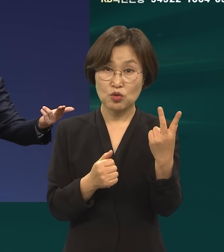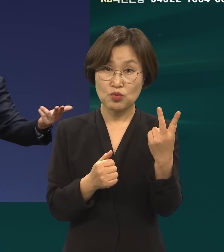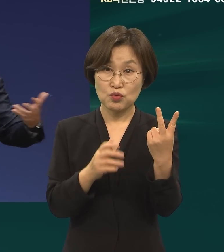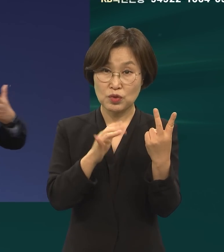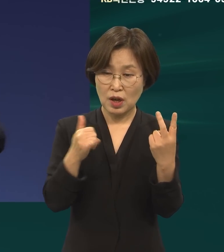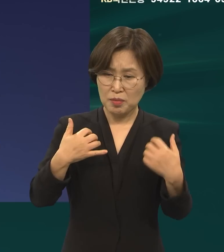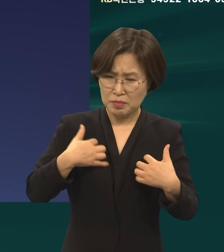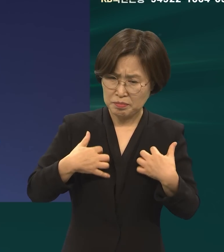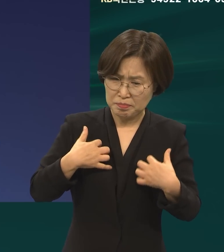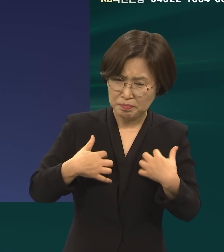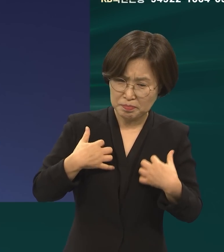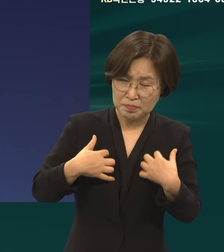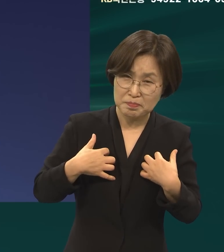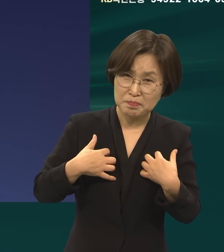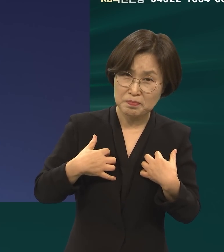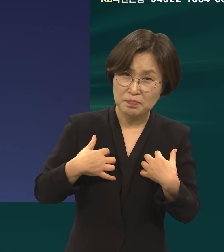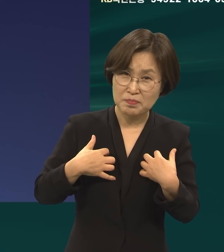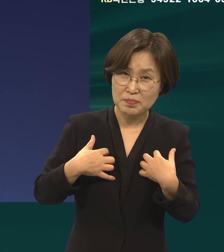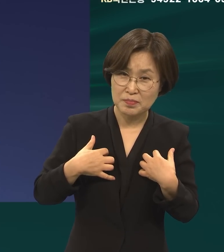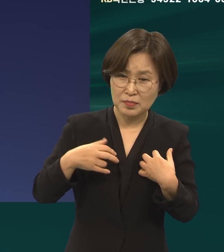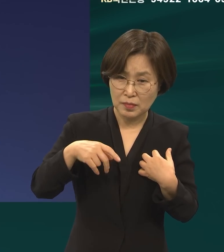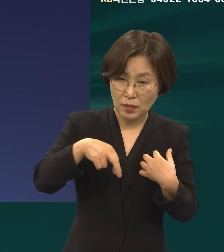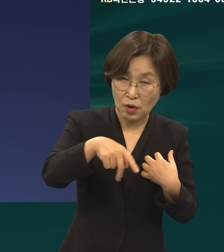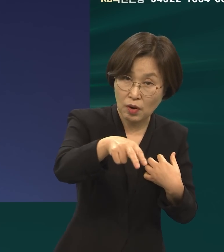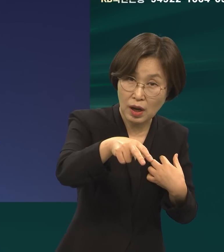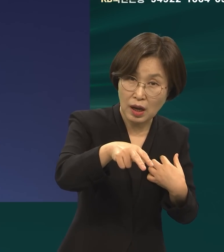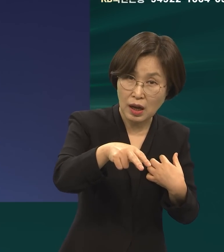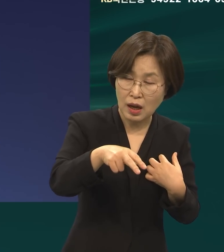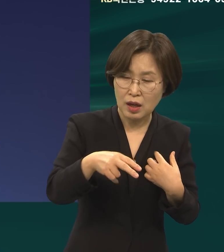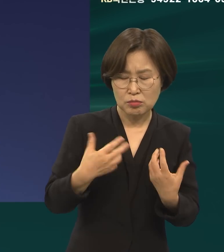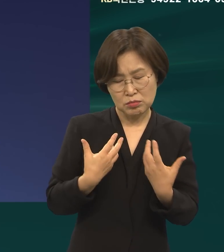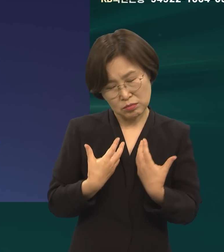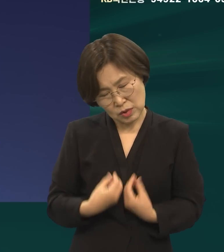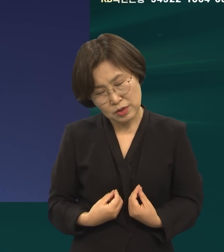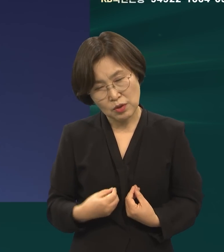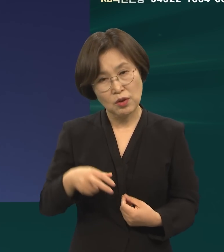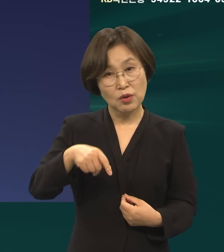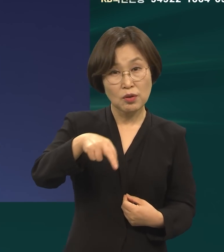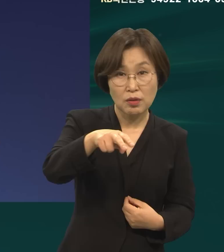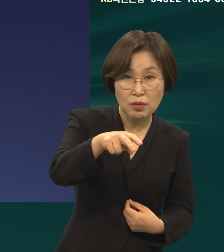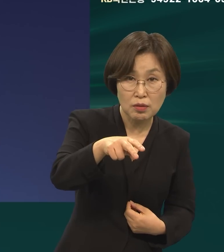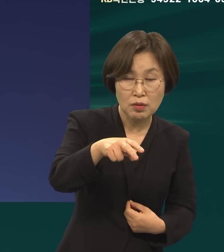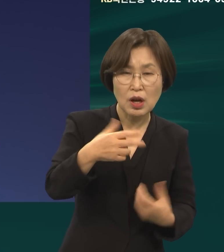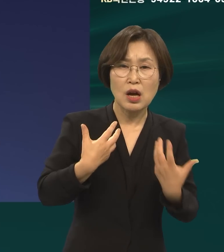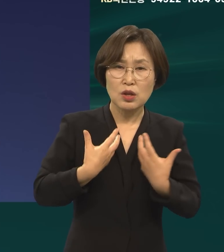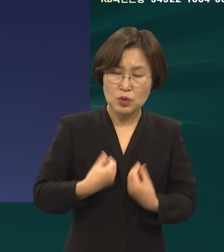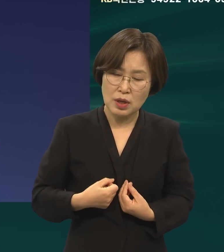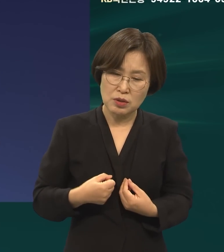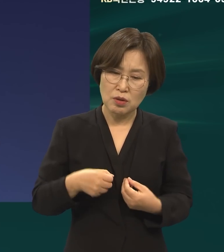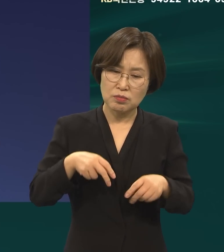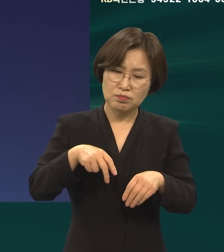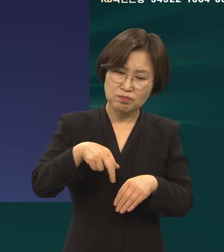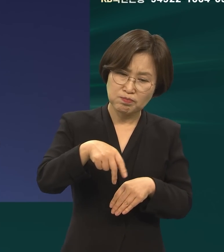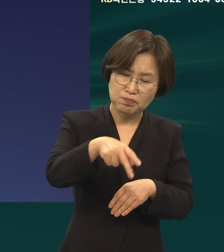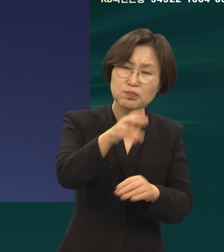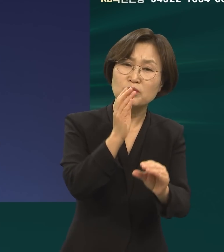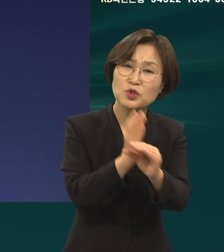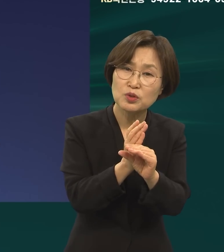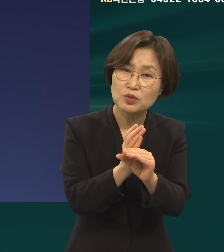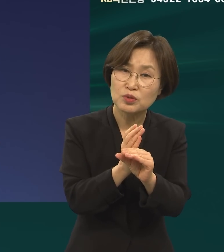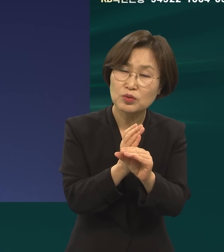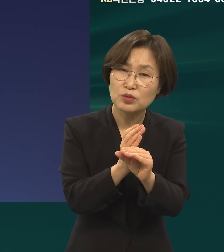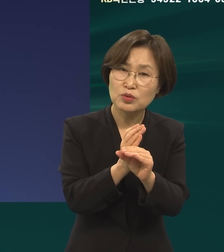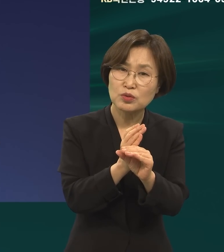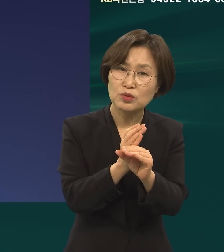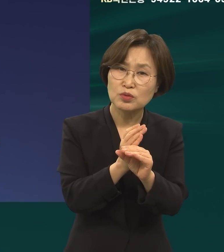걸어가고 있었습니까? 실망과 좌절 속에 걸어가고 있었습니까? 그 좌절 속에 걸어가고 있는 중이었습니다.